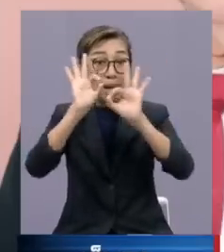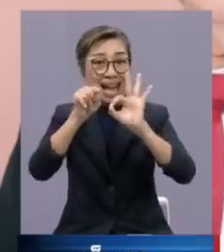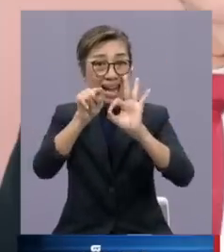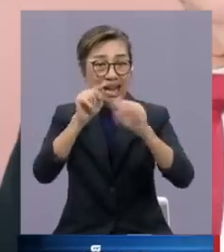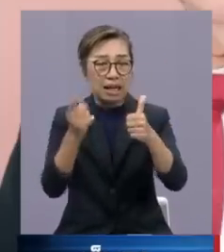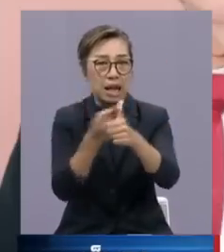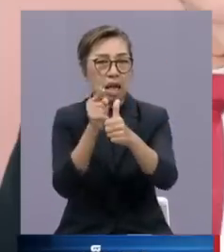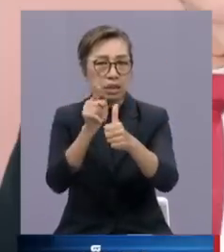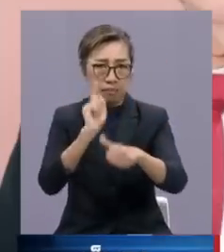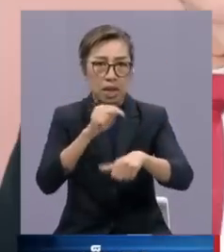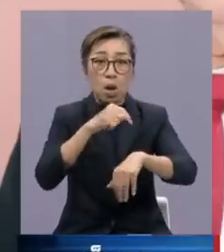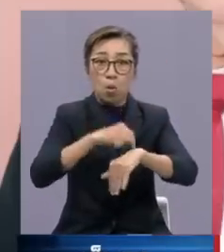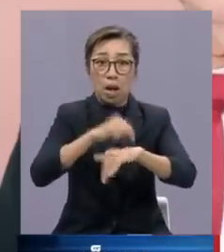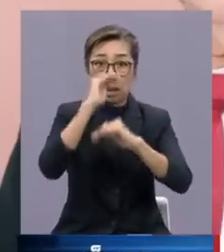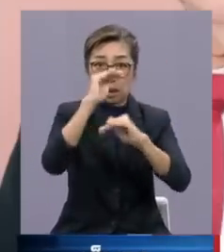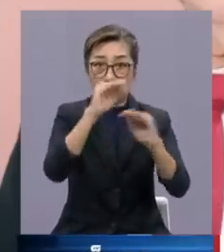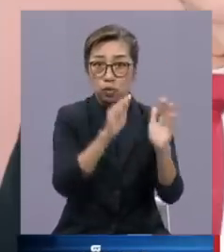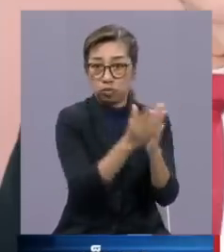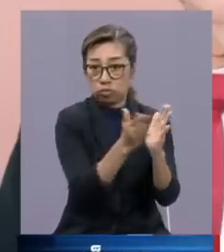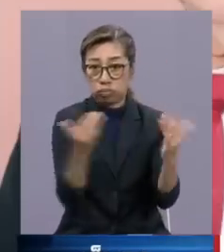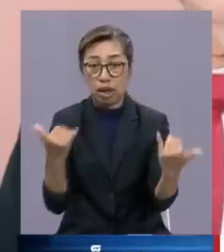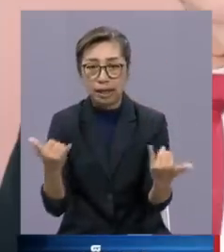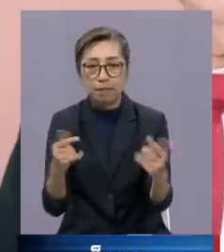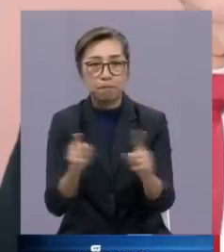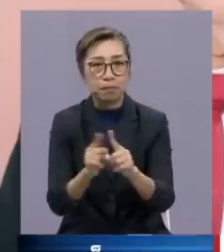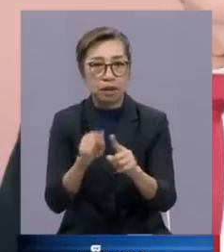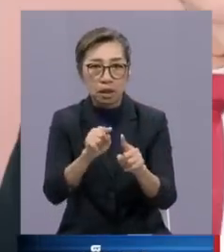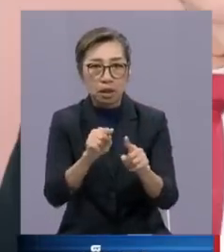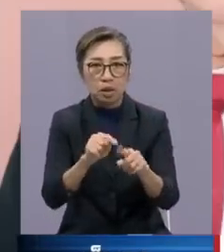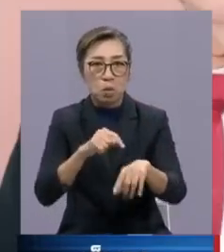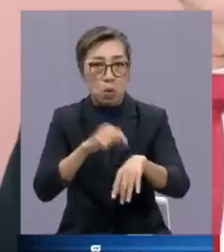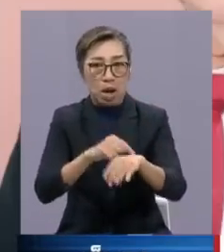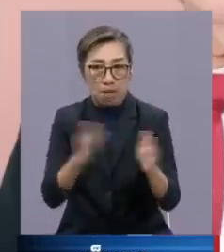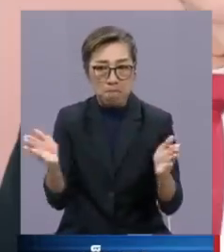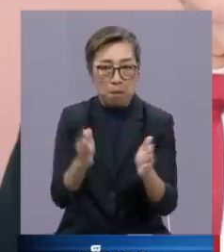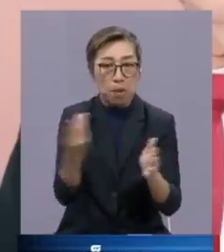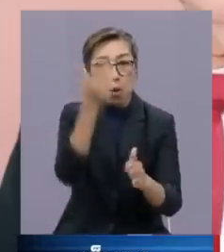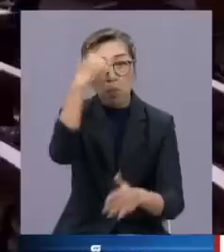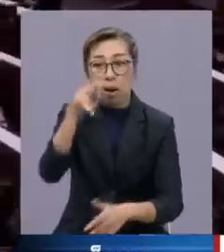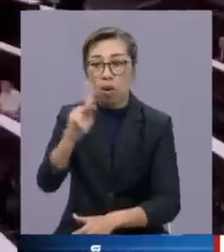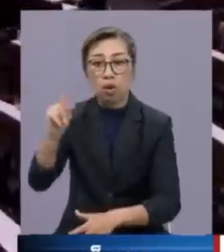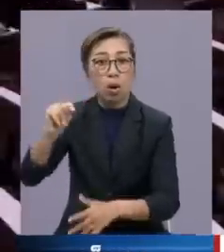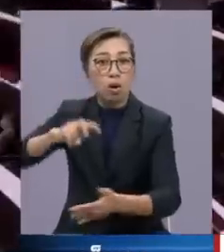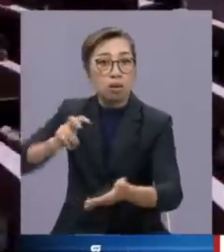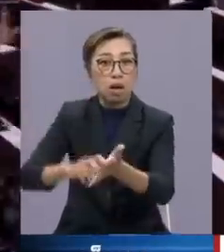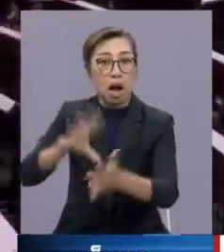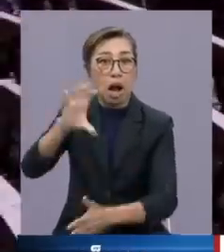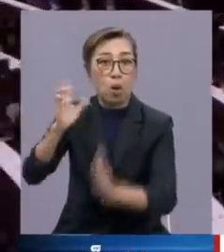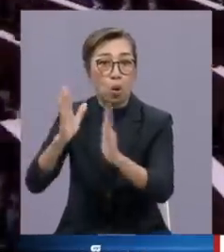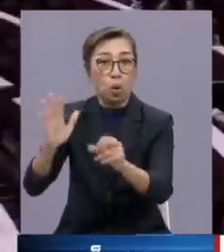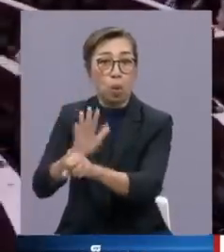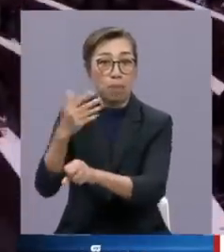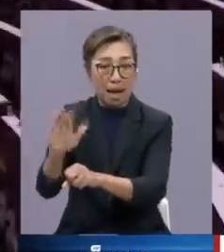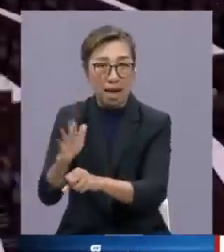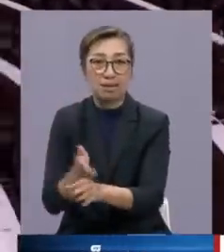ครับไทม์ไลน์ที่ปรากฏออกมาณตอนนี้เนี่ยเหมือนกับว่าขยับให้เร็วขึ้นเพราะว่ากกต.เนี่ยรับรองส.ส.500คนแล้ว